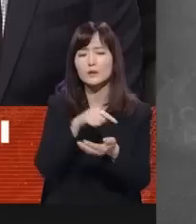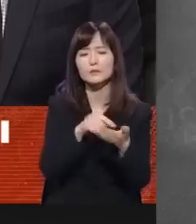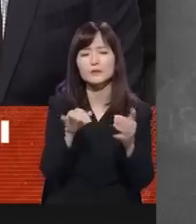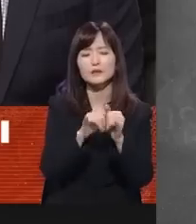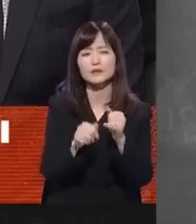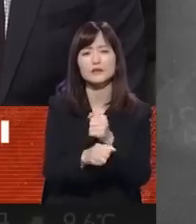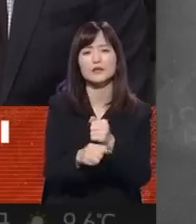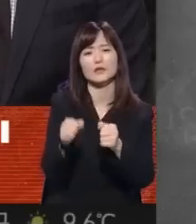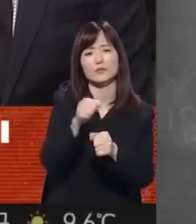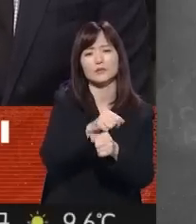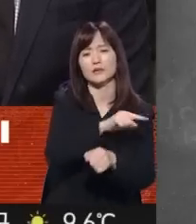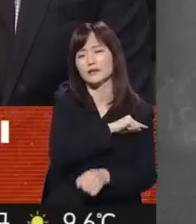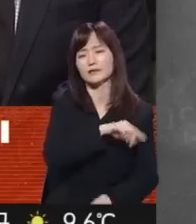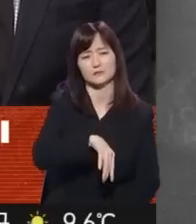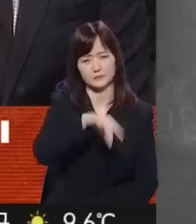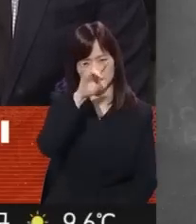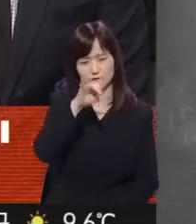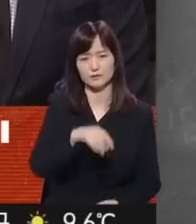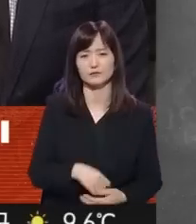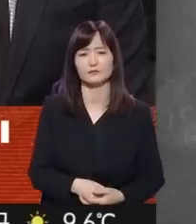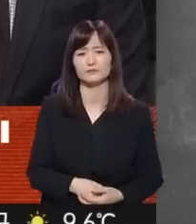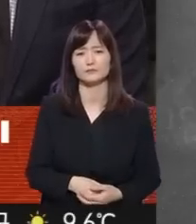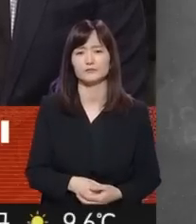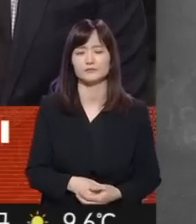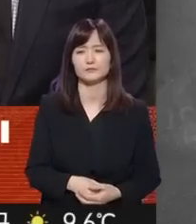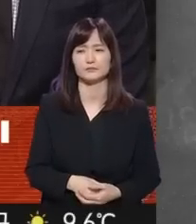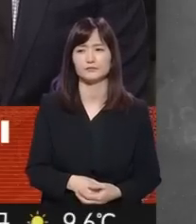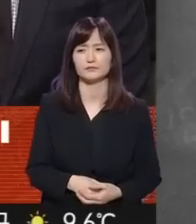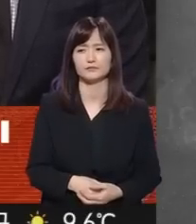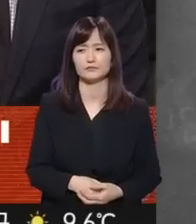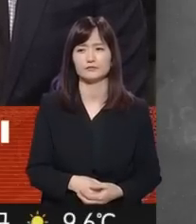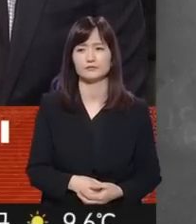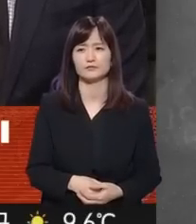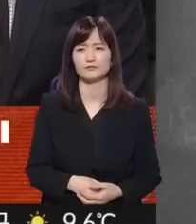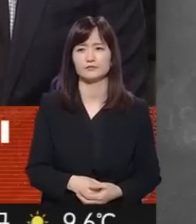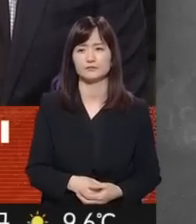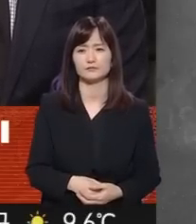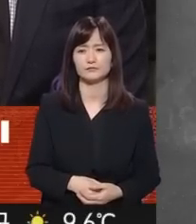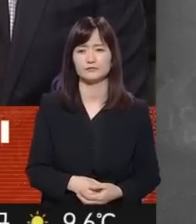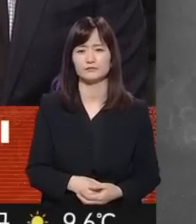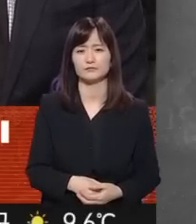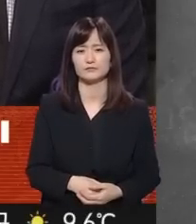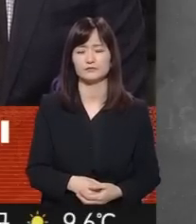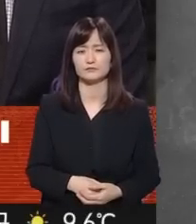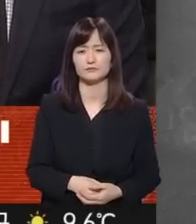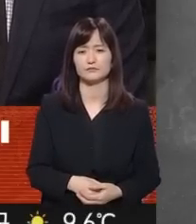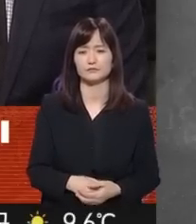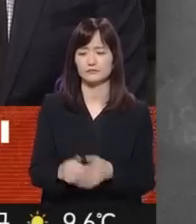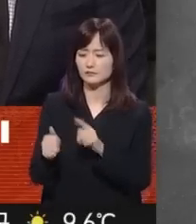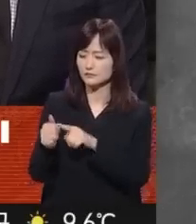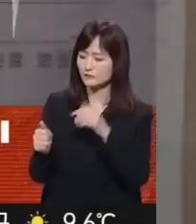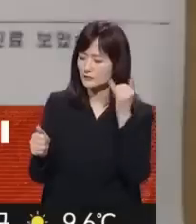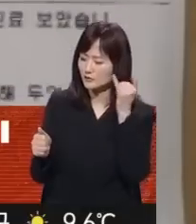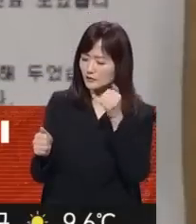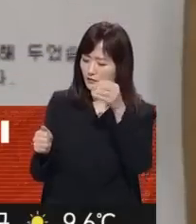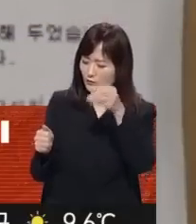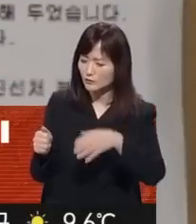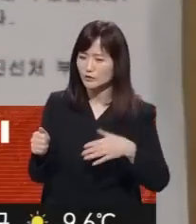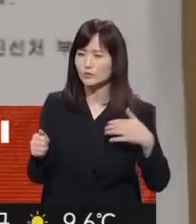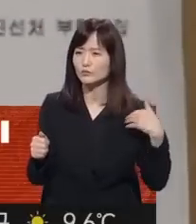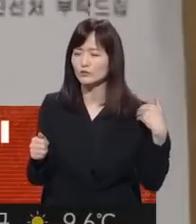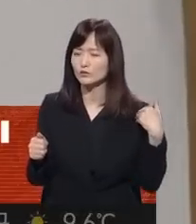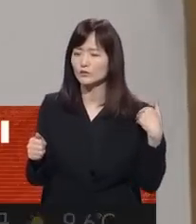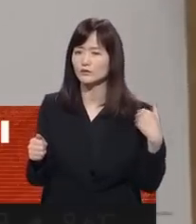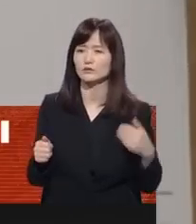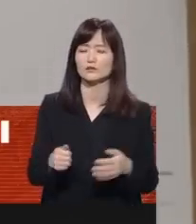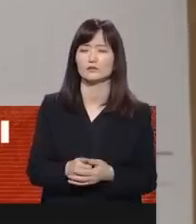법원의 판단인 거거든요 근데 사실 지금 뭐 일단은 뭐 연락처를 몰라 가지고 연락을 안 했다는 것도 연락처는